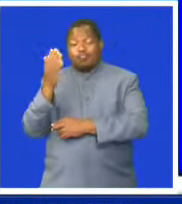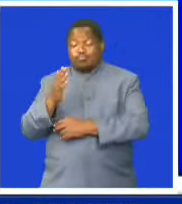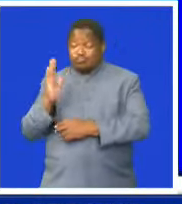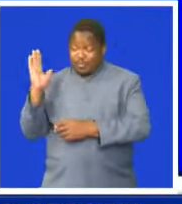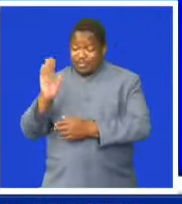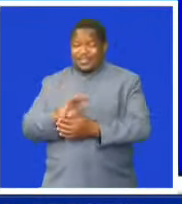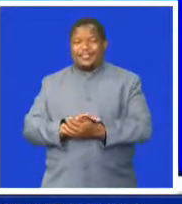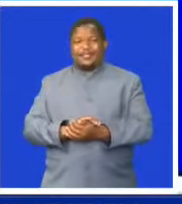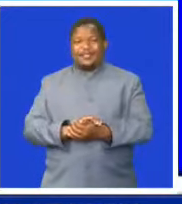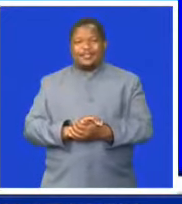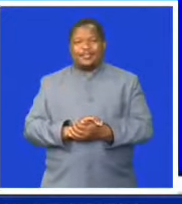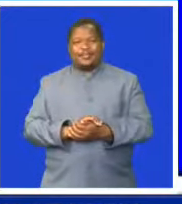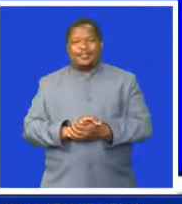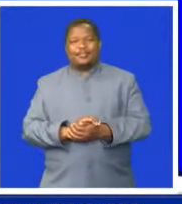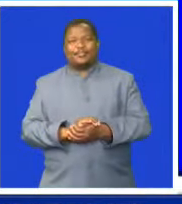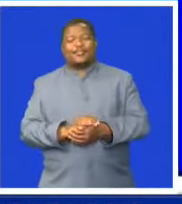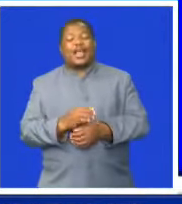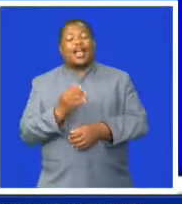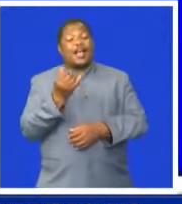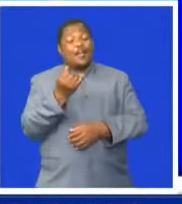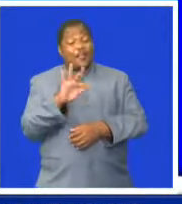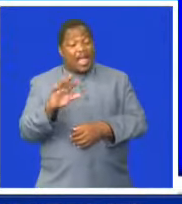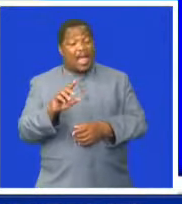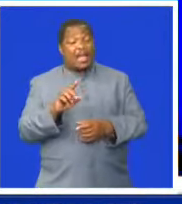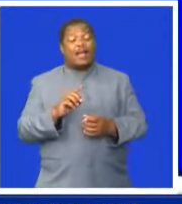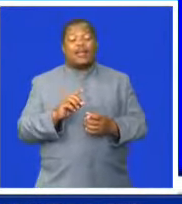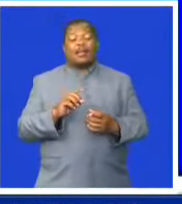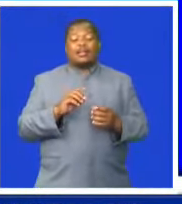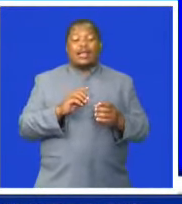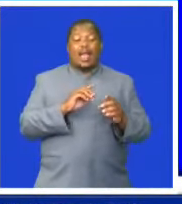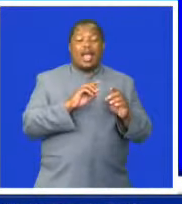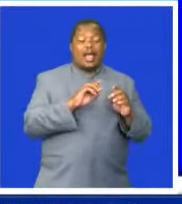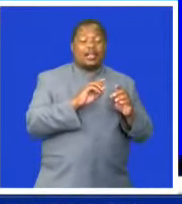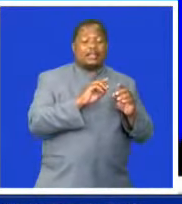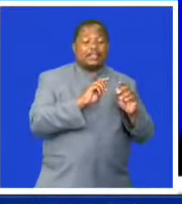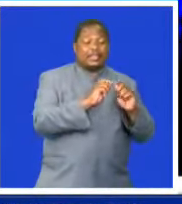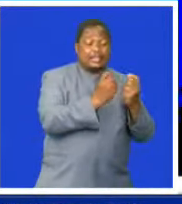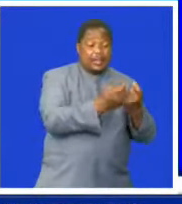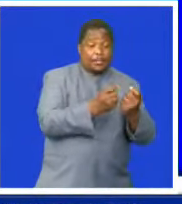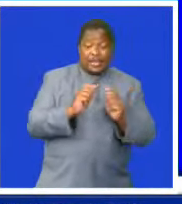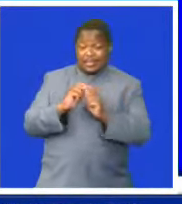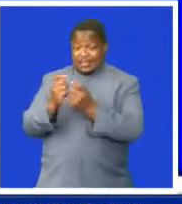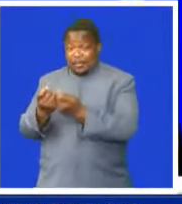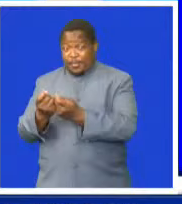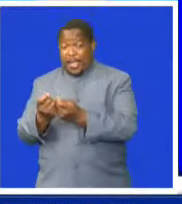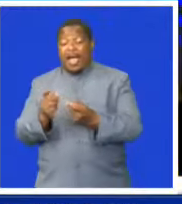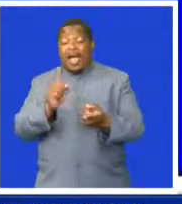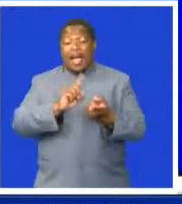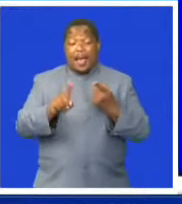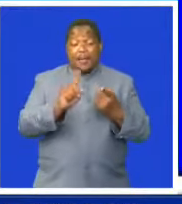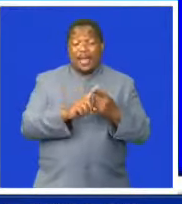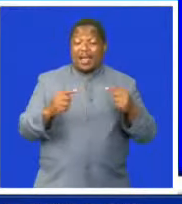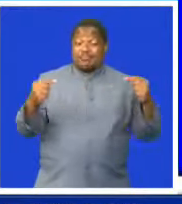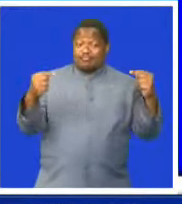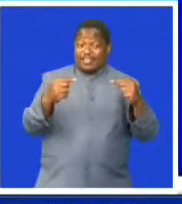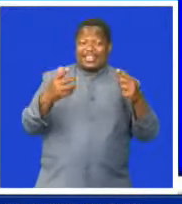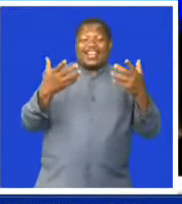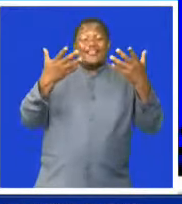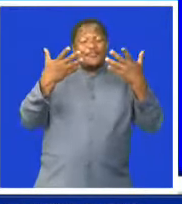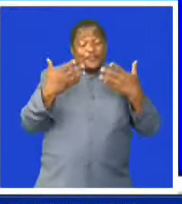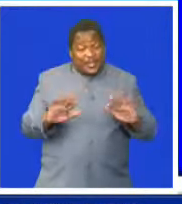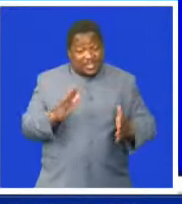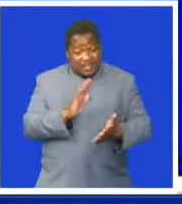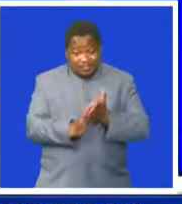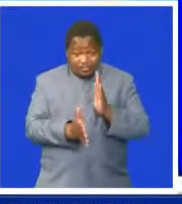sanitize the place and all the possible maybe infection which might happen,